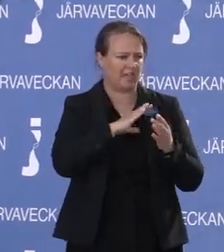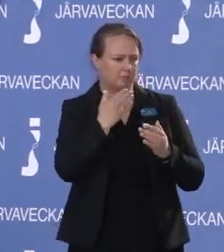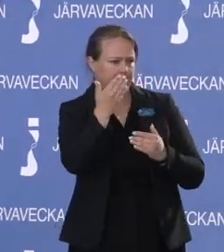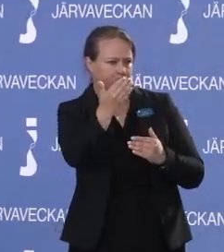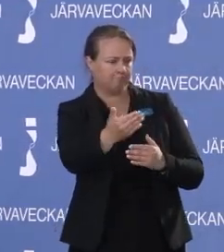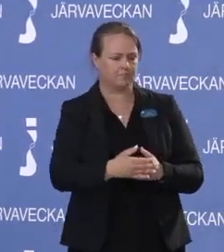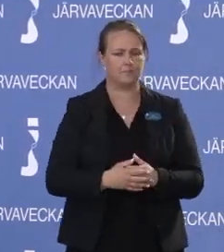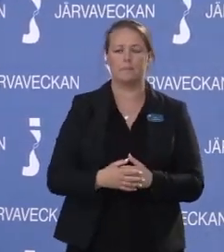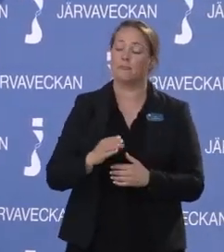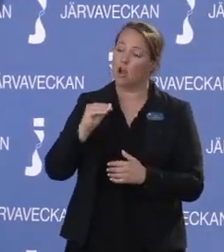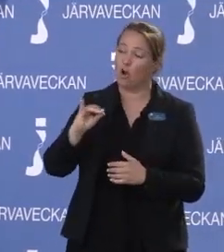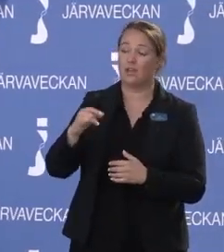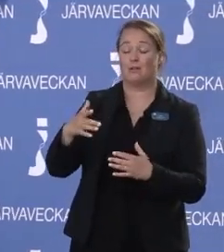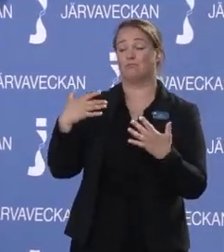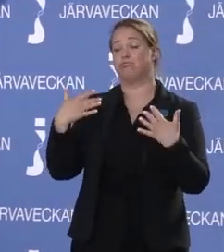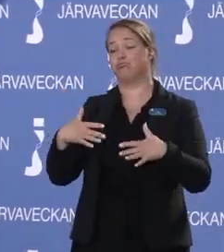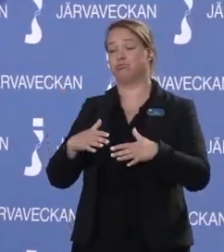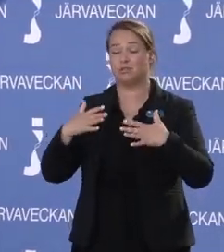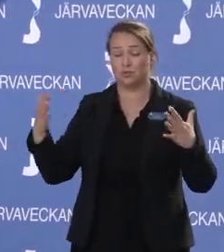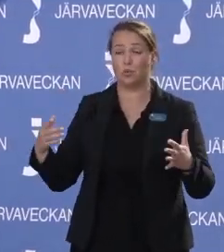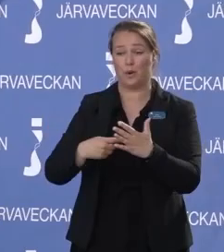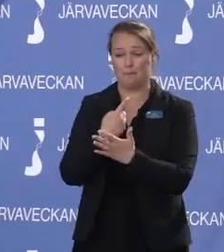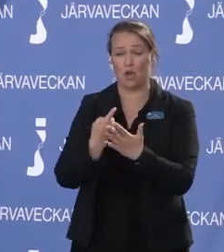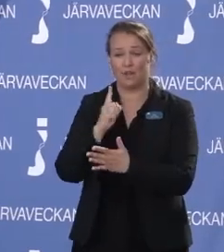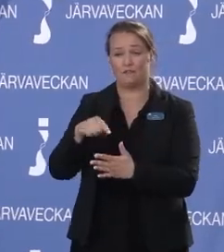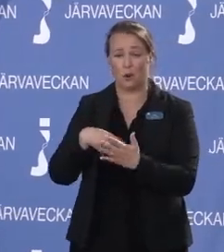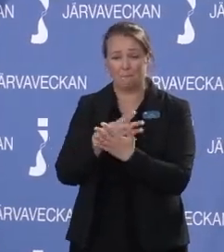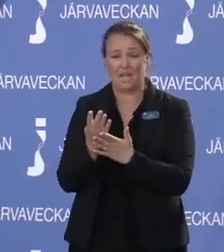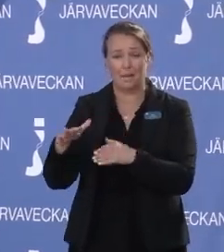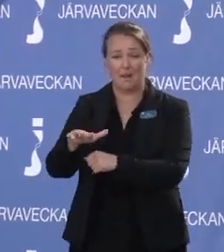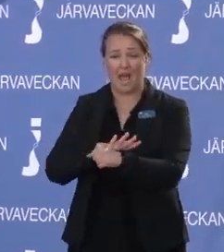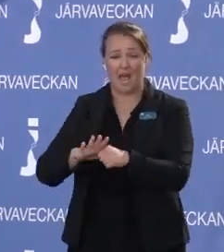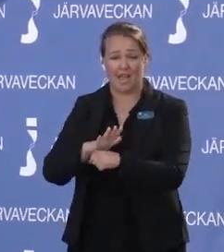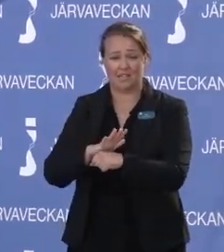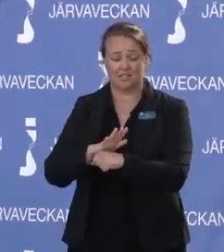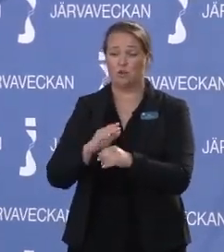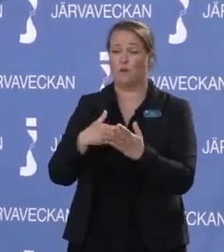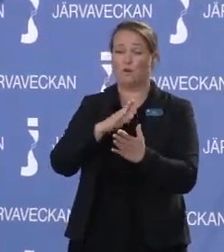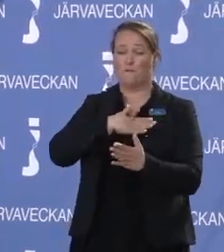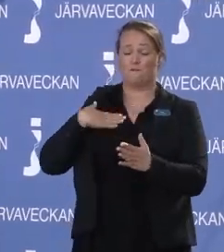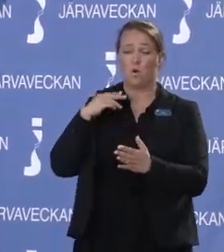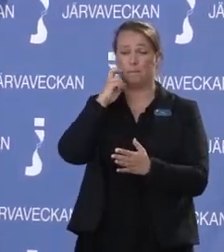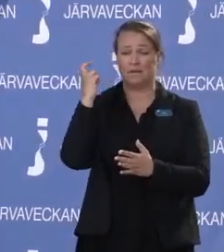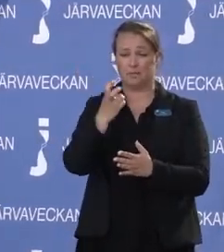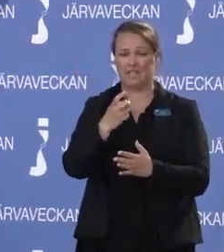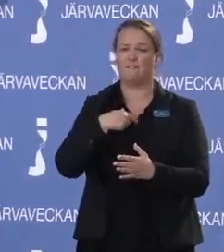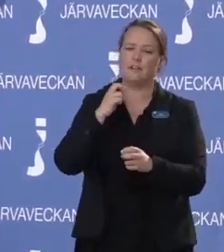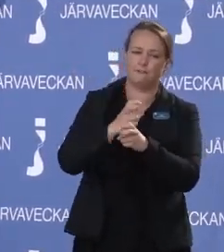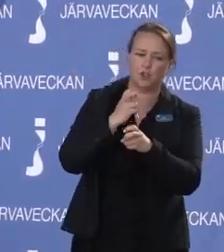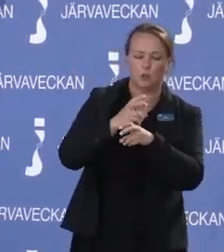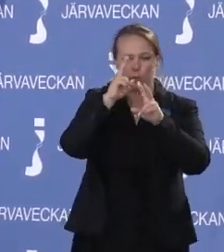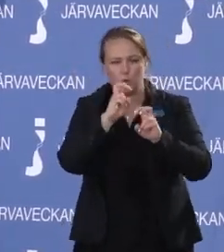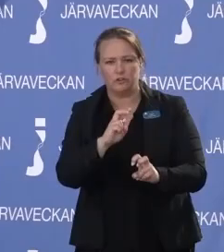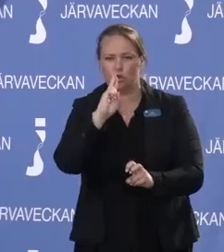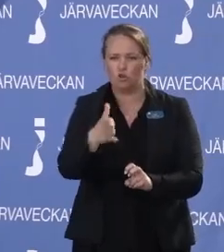AI ger enorma möjligheter till mediebranschen och jag tror att från vårt perspektiv på InLab så handlar mycket om att våga utforska nya format.